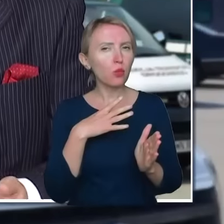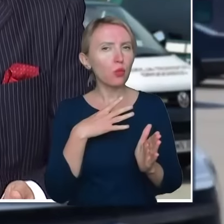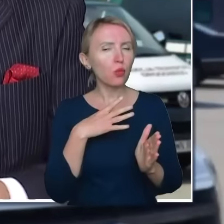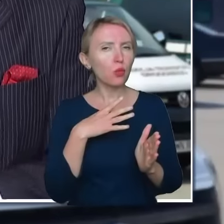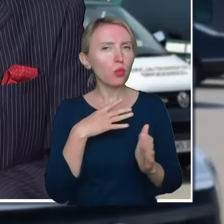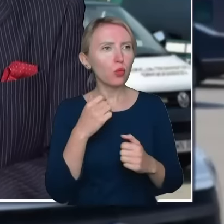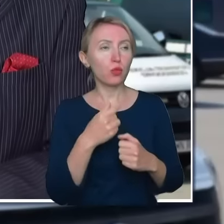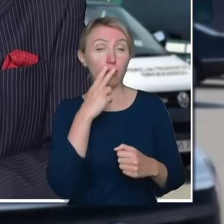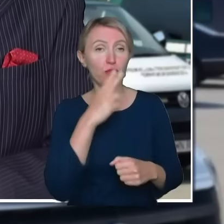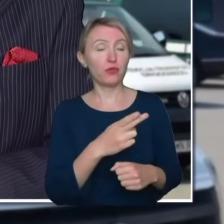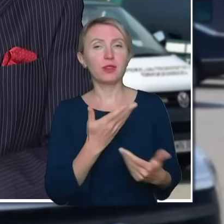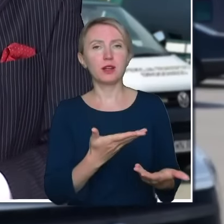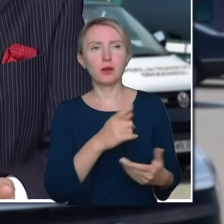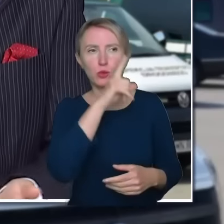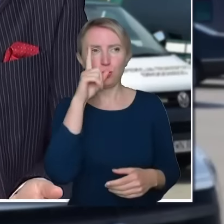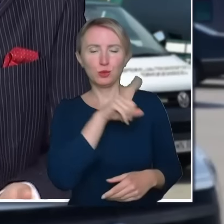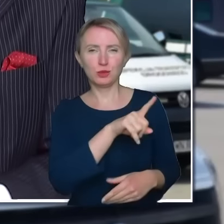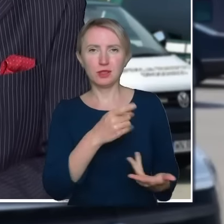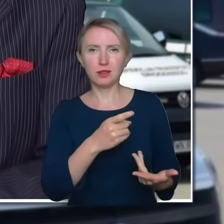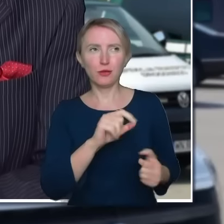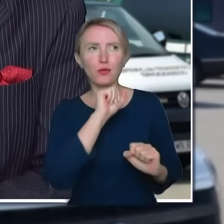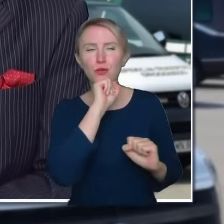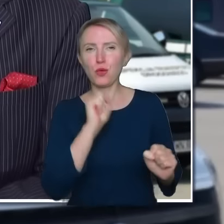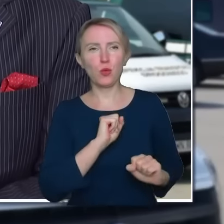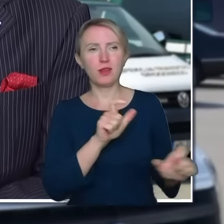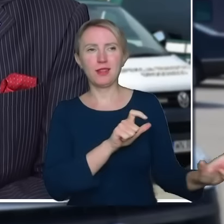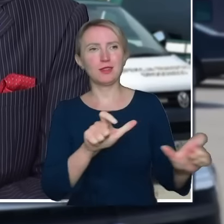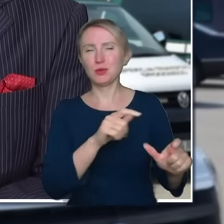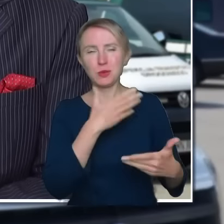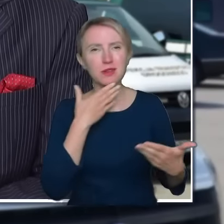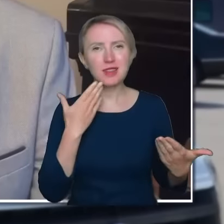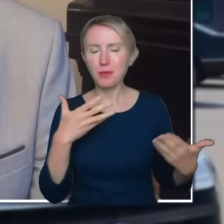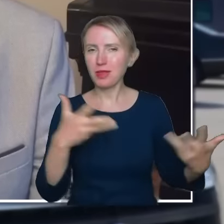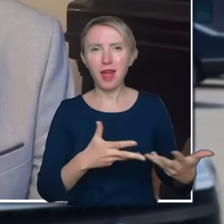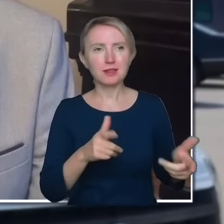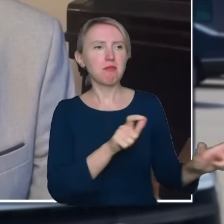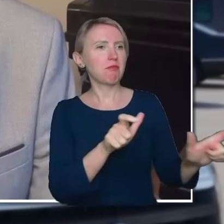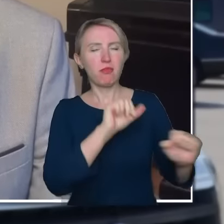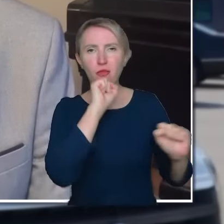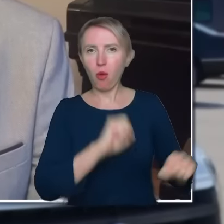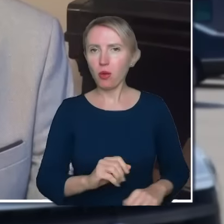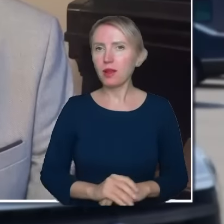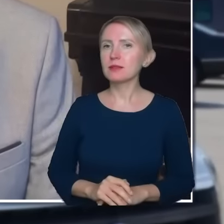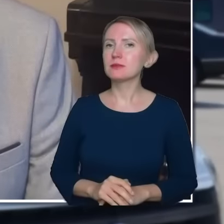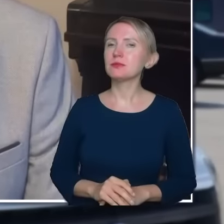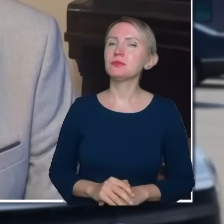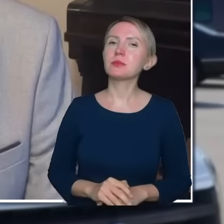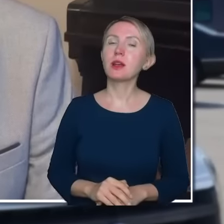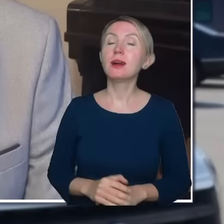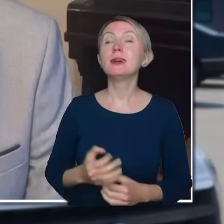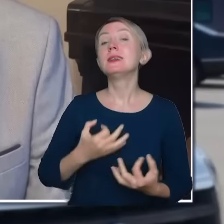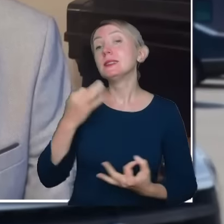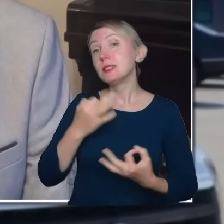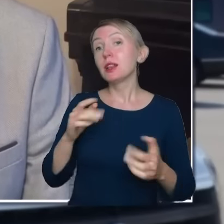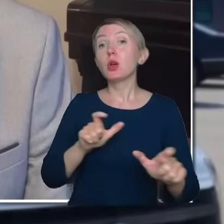po prostu świadczy o tym, że ci ludzie w ogóle nie są nadzorowani. No właśnie pytanie, jaki nadzór